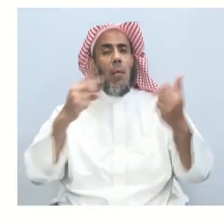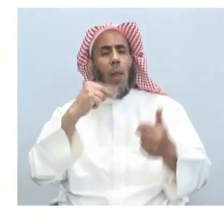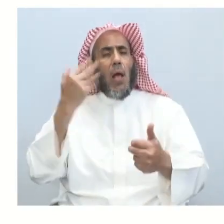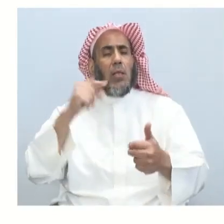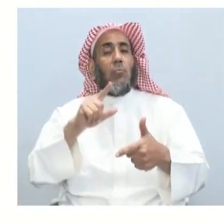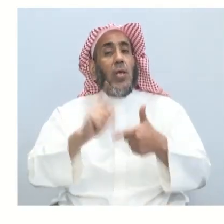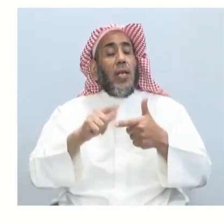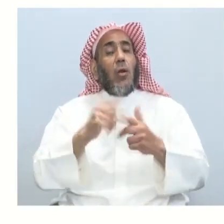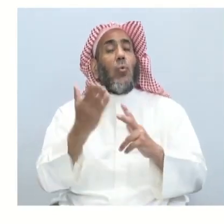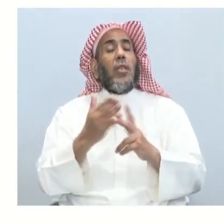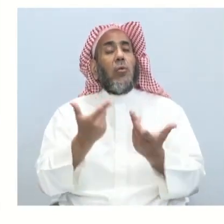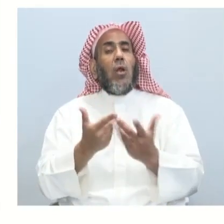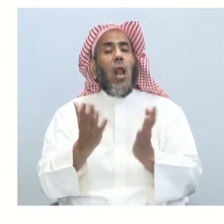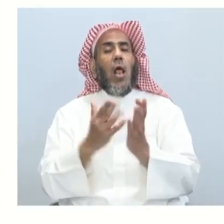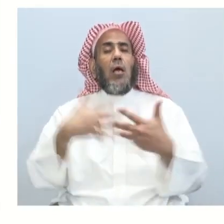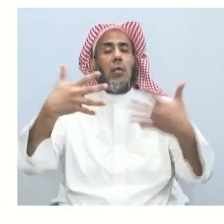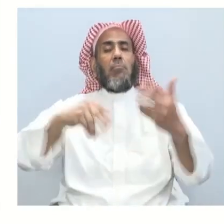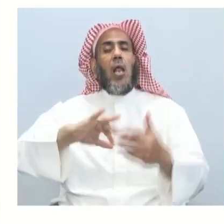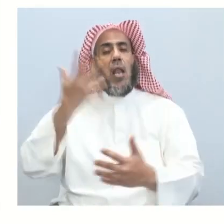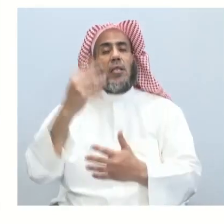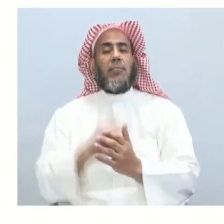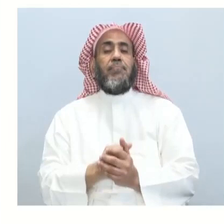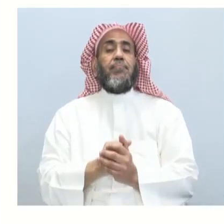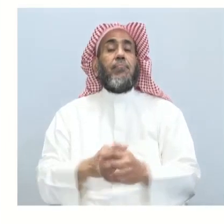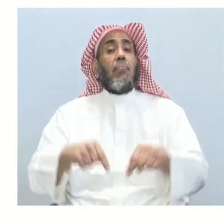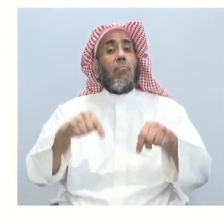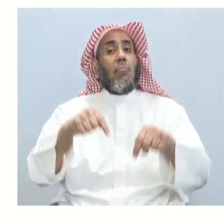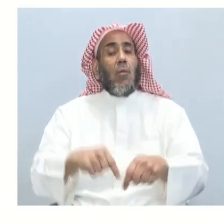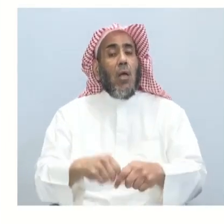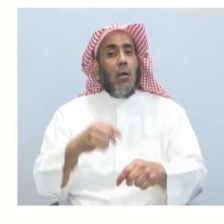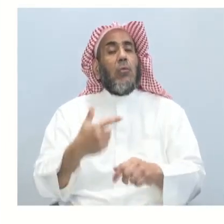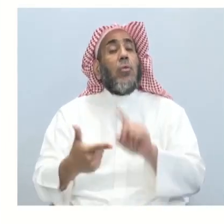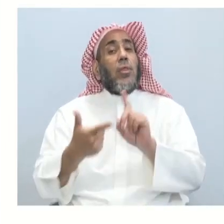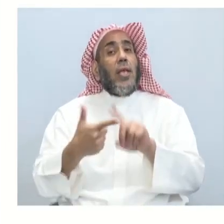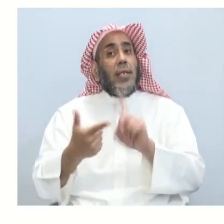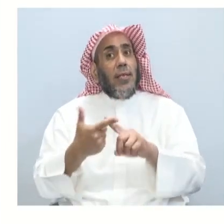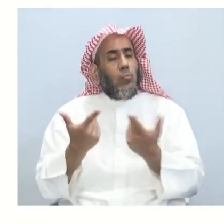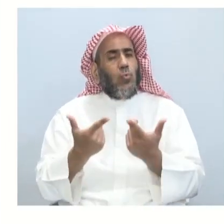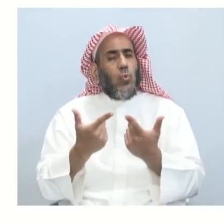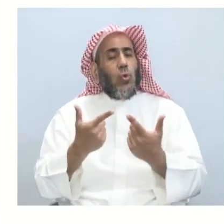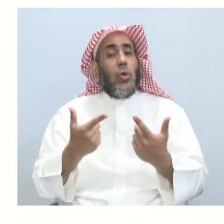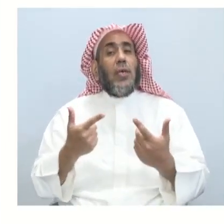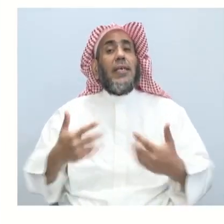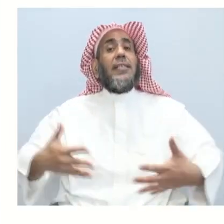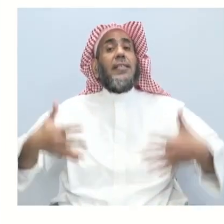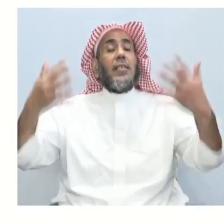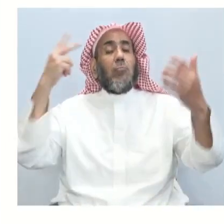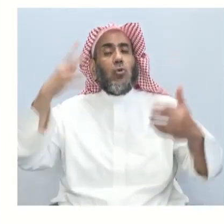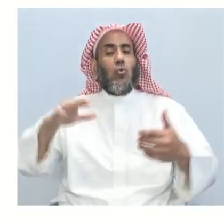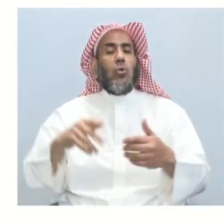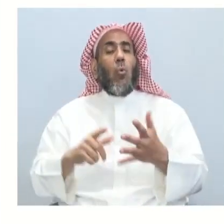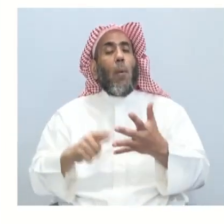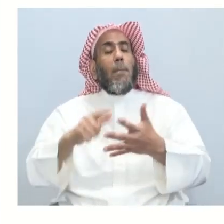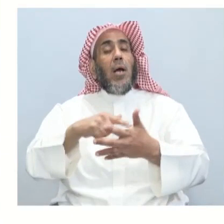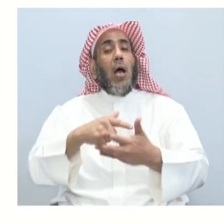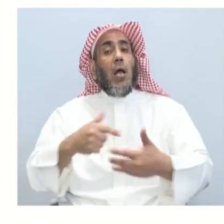فيه الحديث عن ادب عن الادب الحديث هنا ثانيا الشعر السعودي نحن تحدثنا عن مراحل الادب